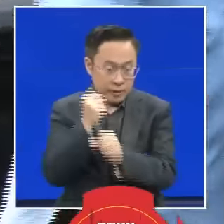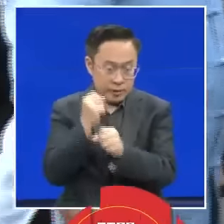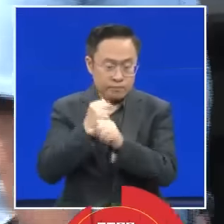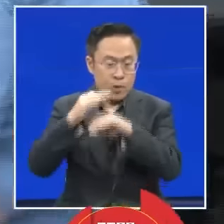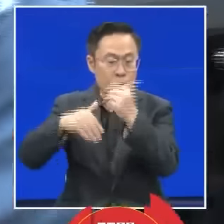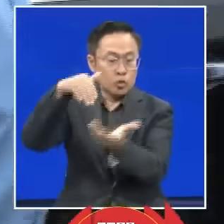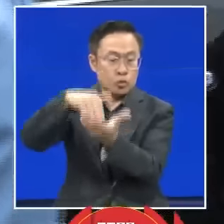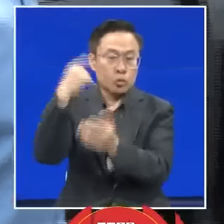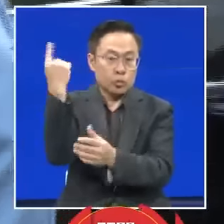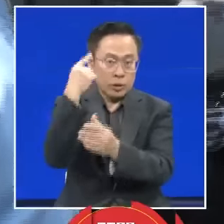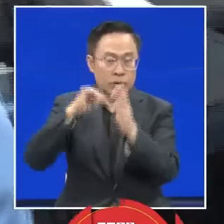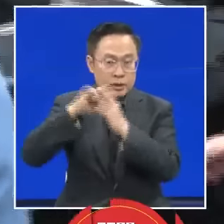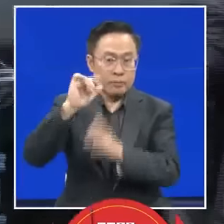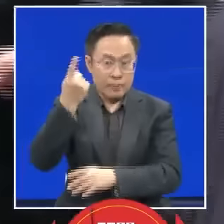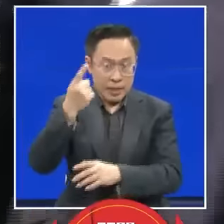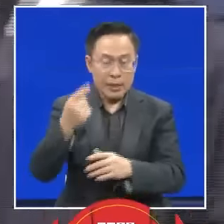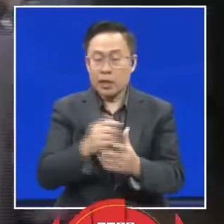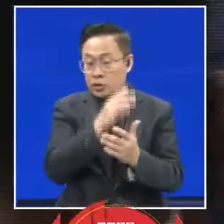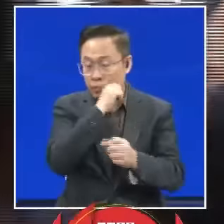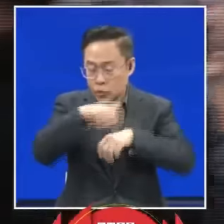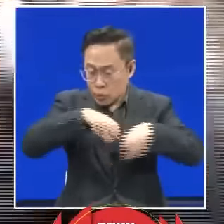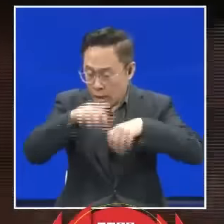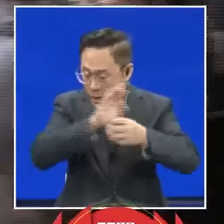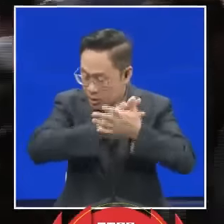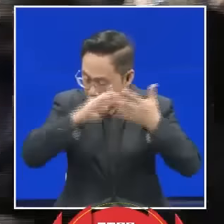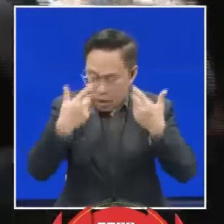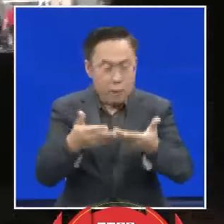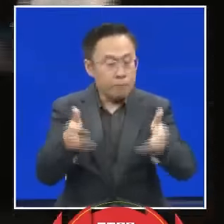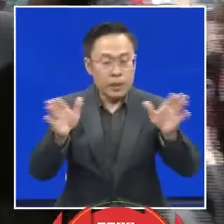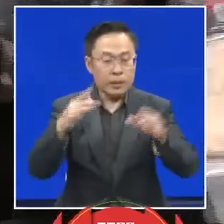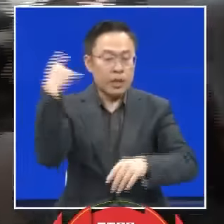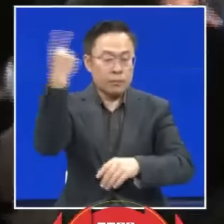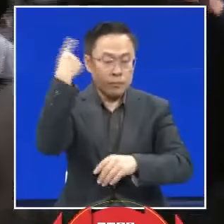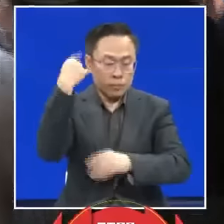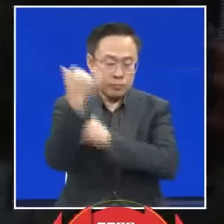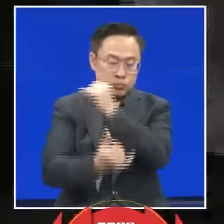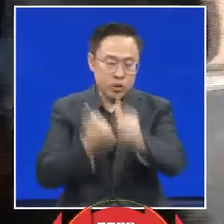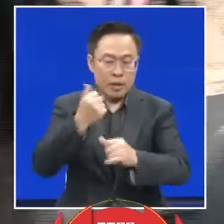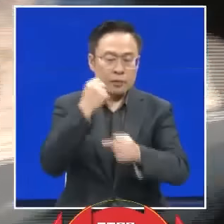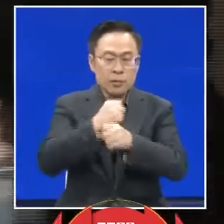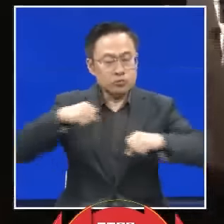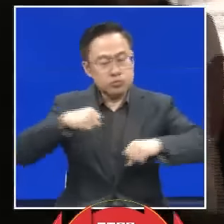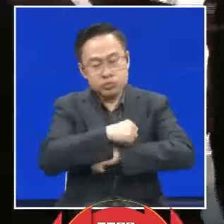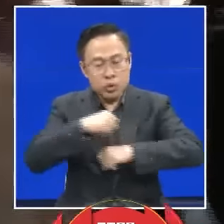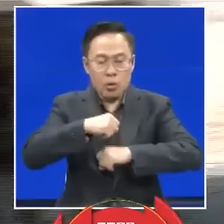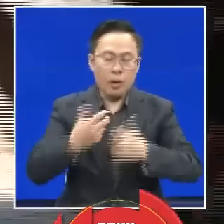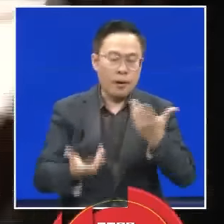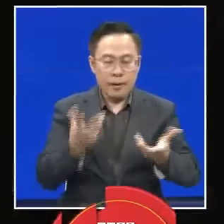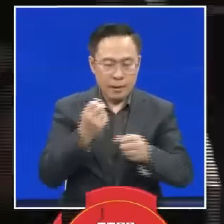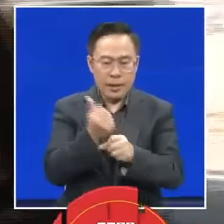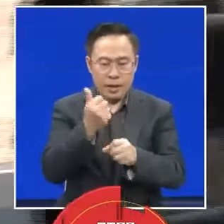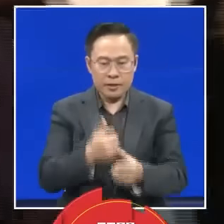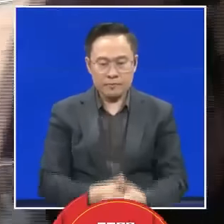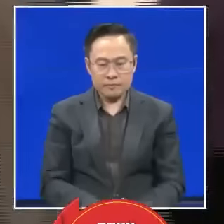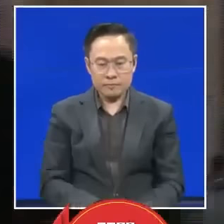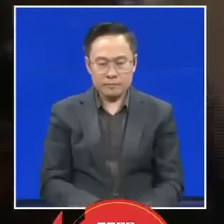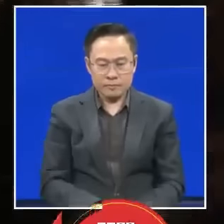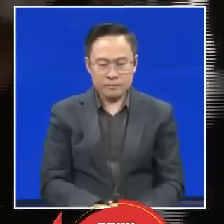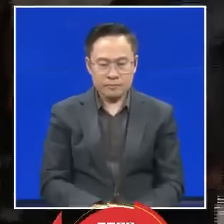งการเปิดพื้นที่ให้ประชาชนได้ใช้ประโยชน์ในการพัฒนาเป็นสวนสาธารณะครับ